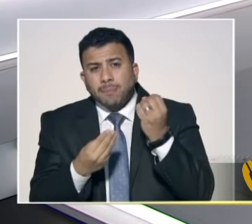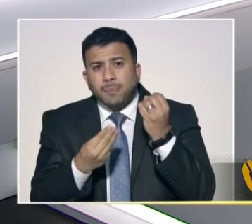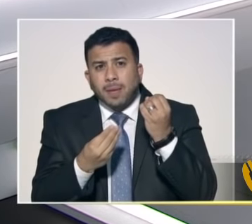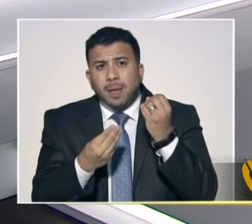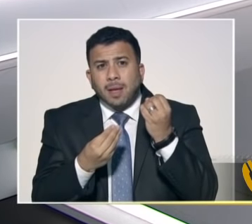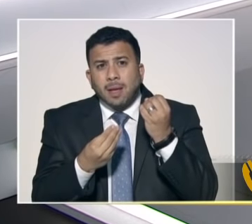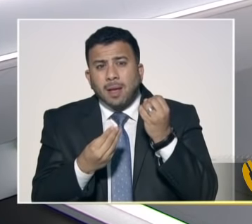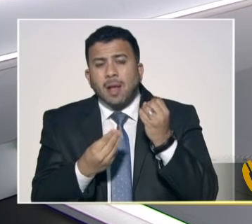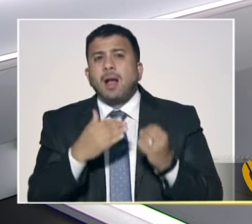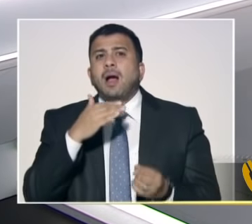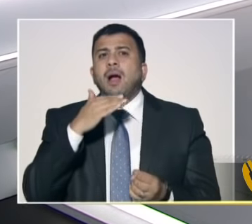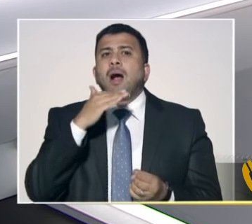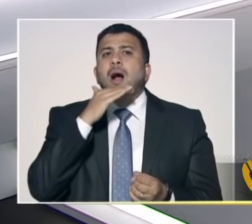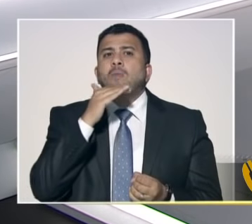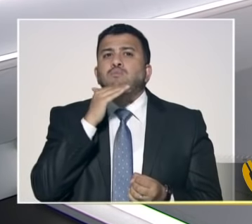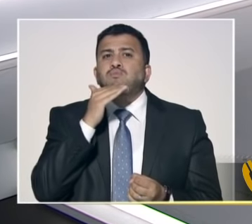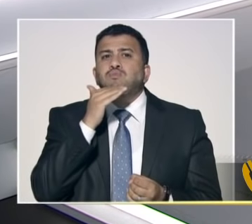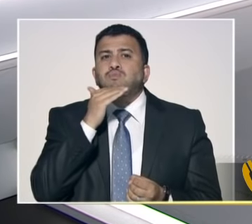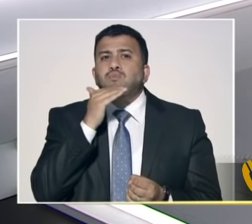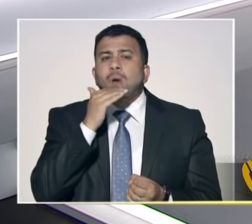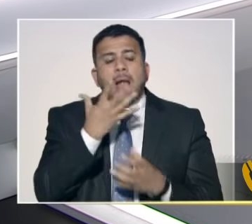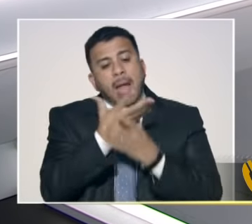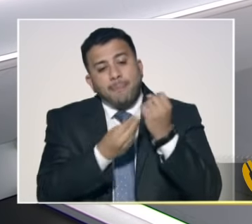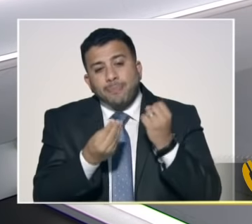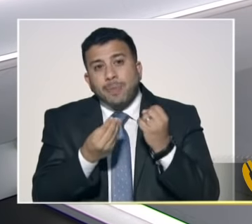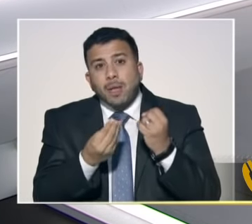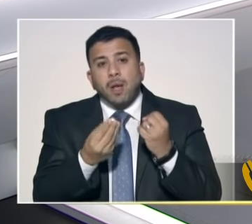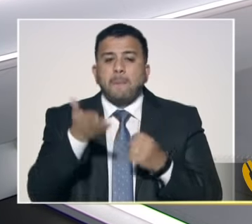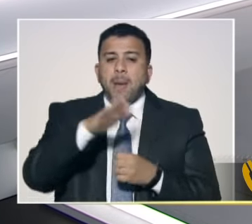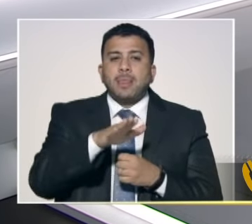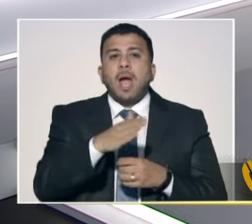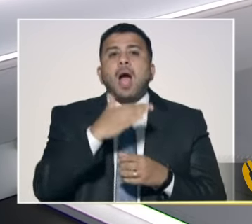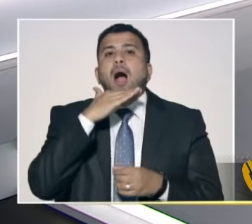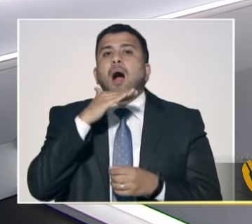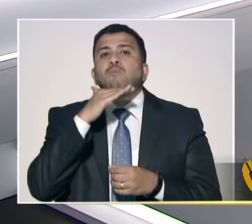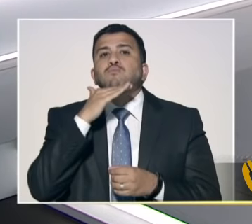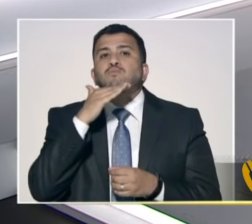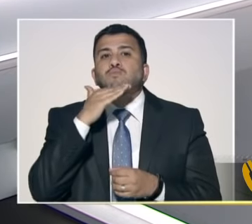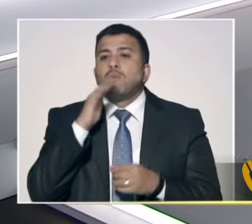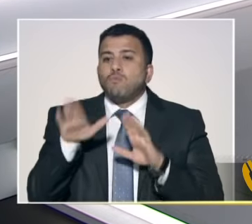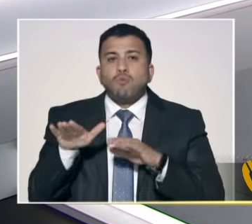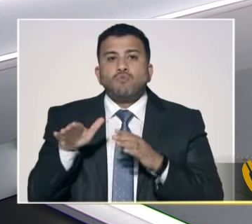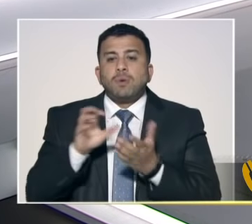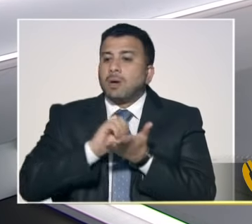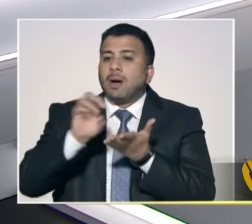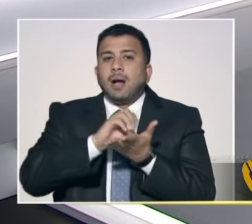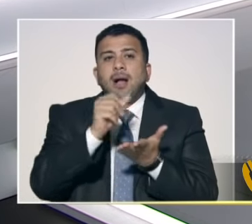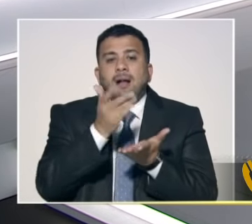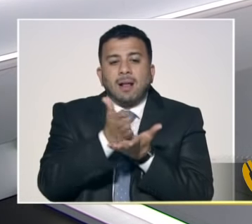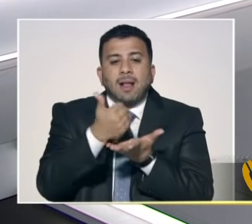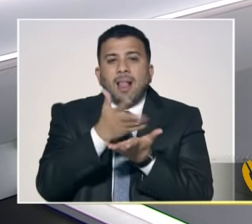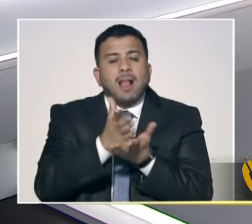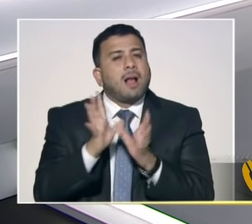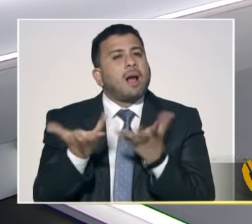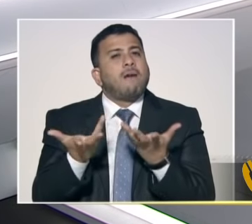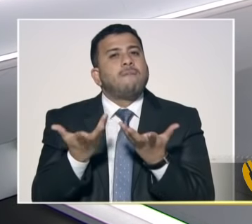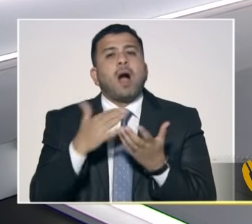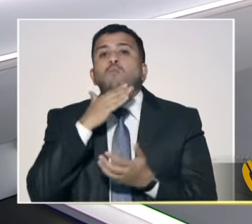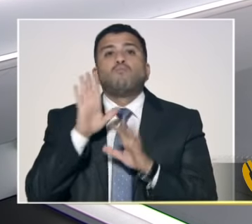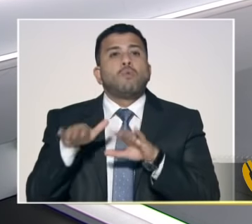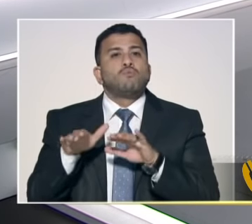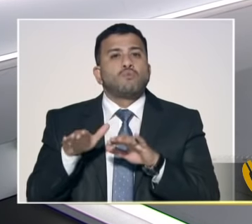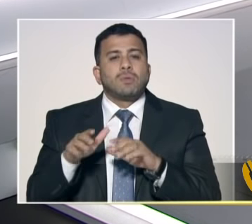في ذلك؟ إن شاء الله. سؤال رابع، بالنسبة لسجود السهو في الصلاة،